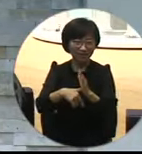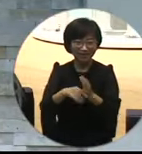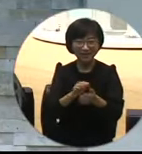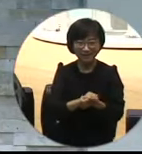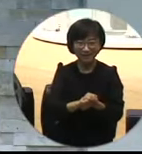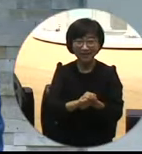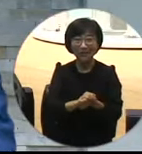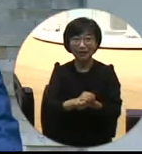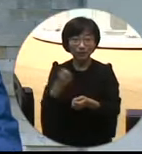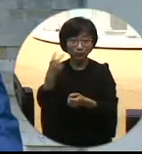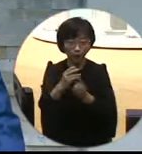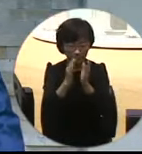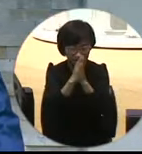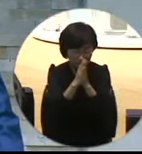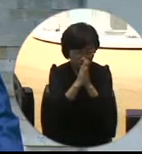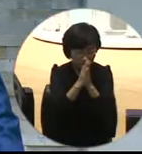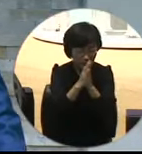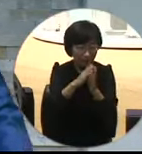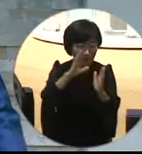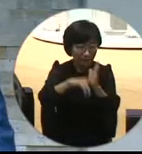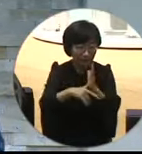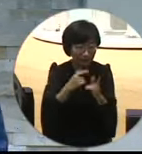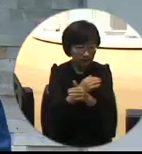심지어 기도할 때 눈 뜨면 봉사된다.